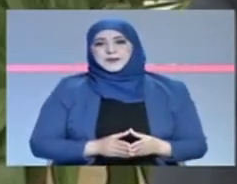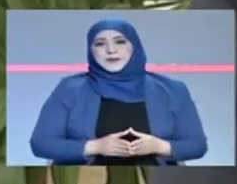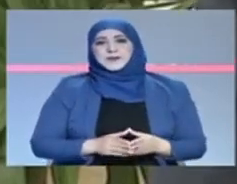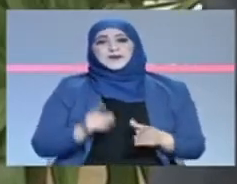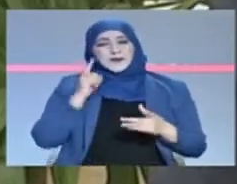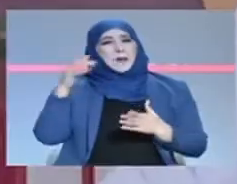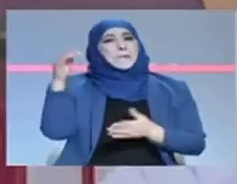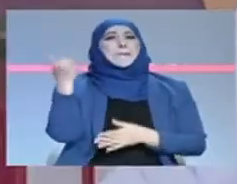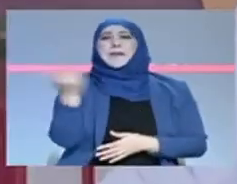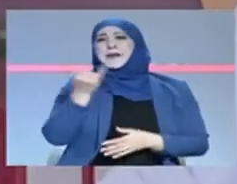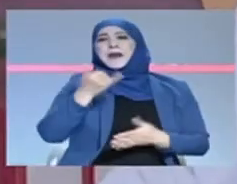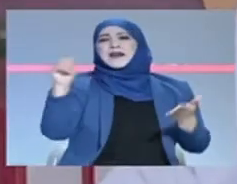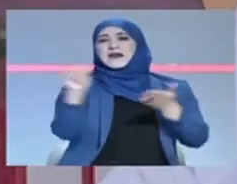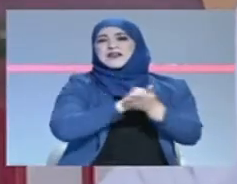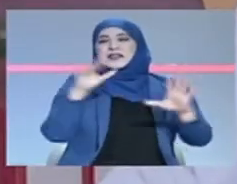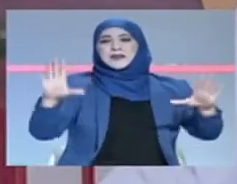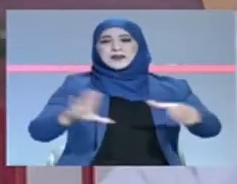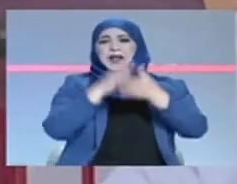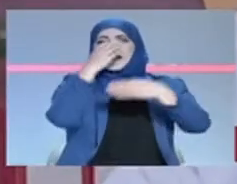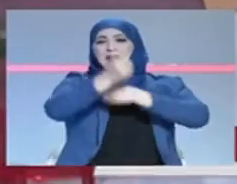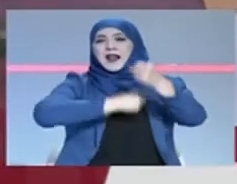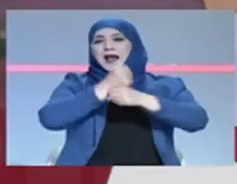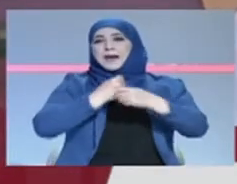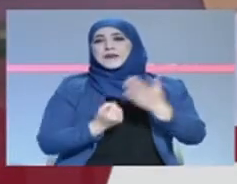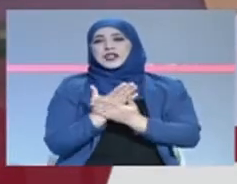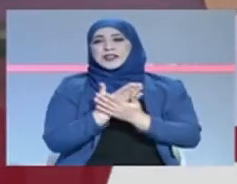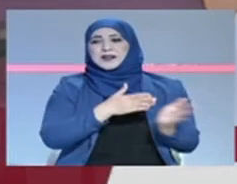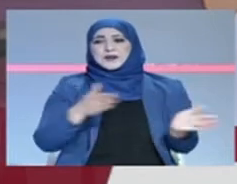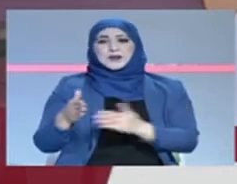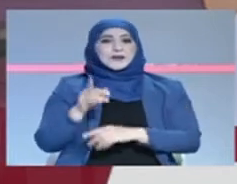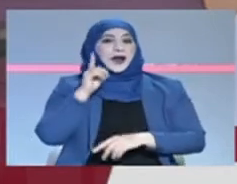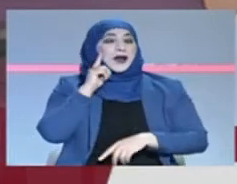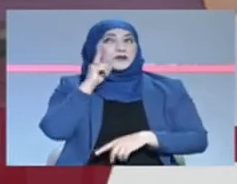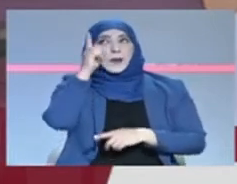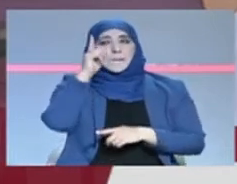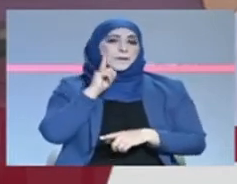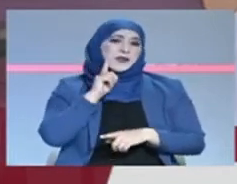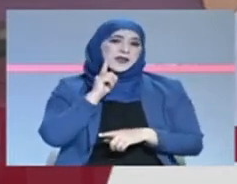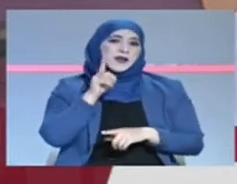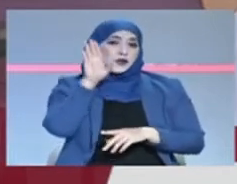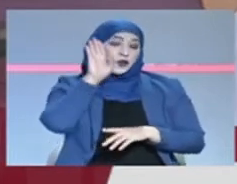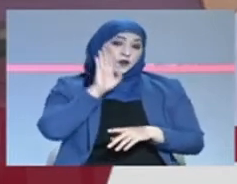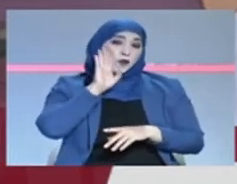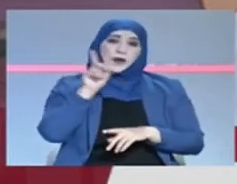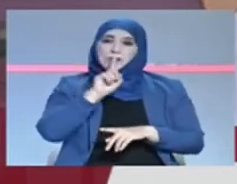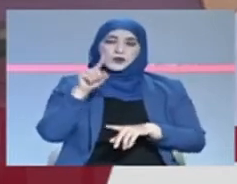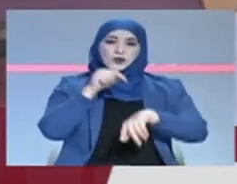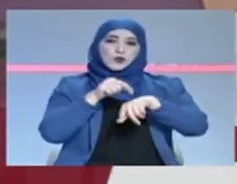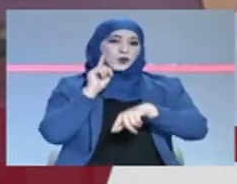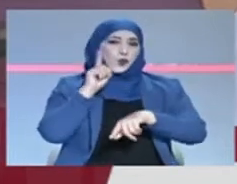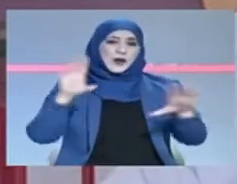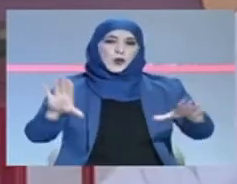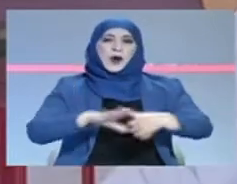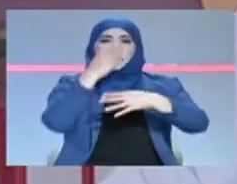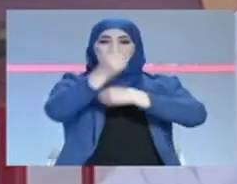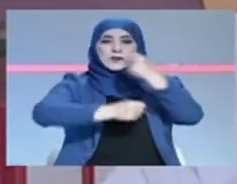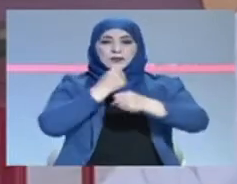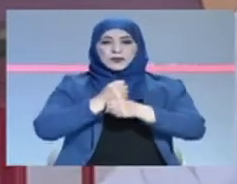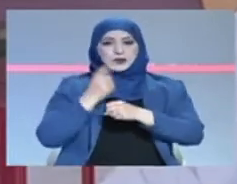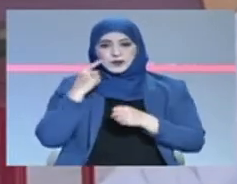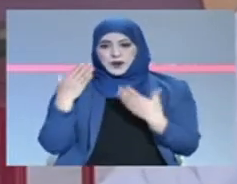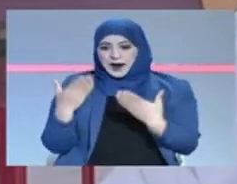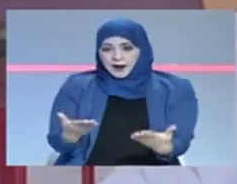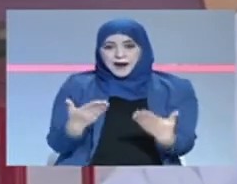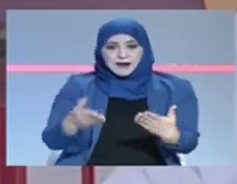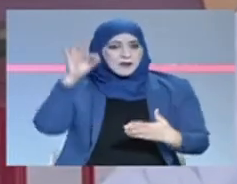نعملوش هالاحتفالات هذية. بربي راهو ماهوش وقته، راهو احتفالات راس العام. احنا اللي وصلنا